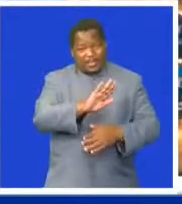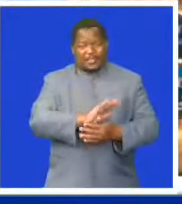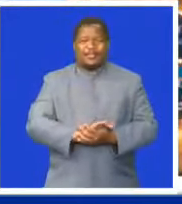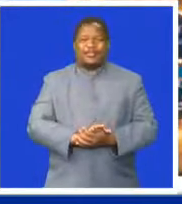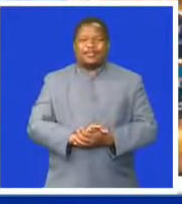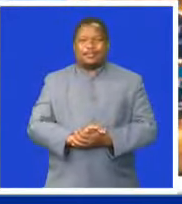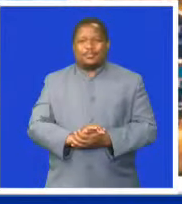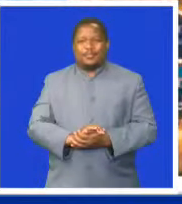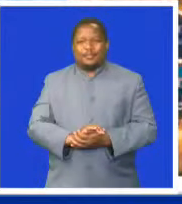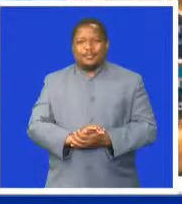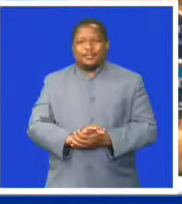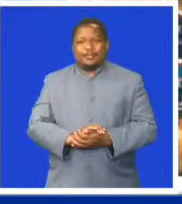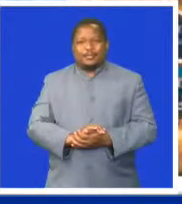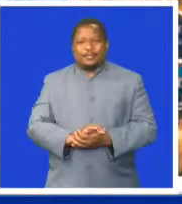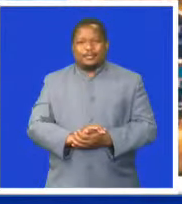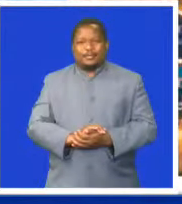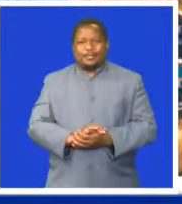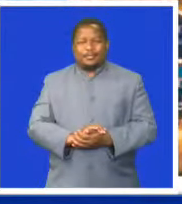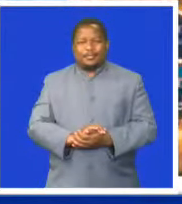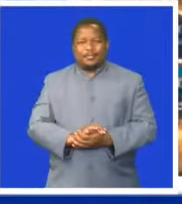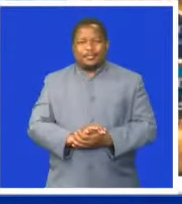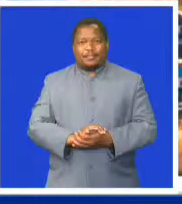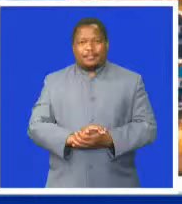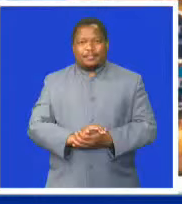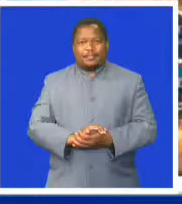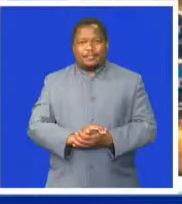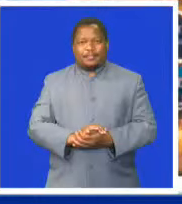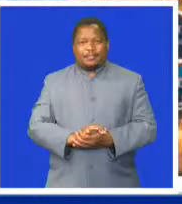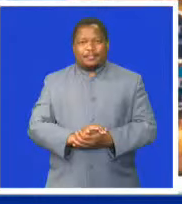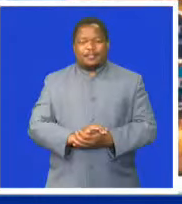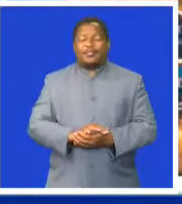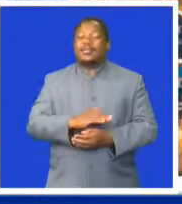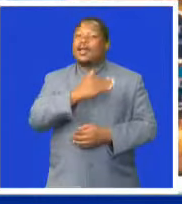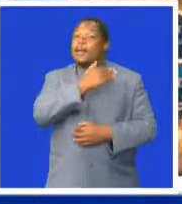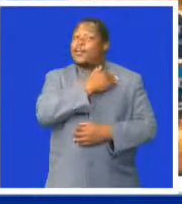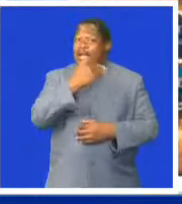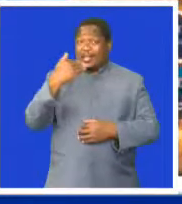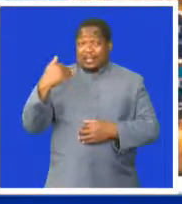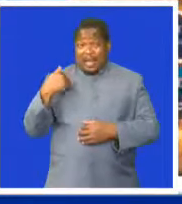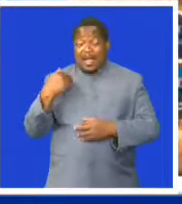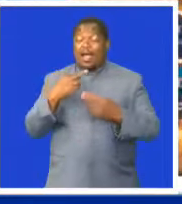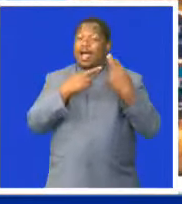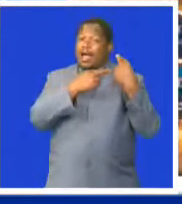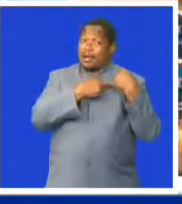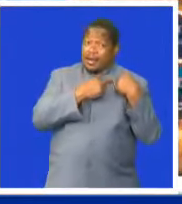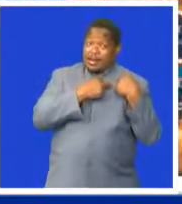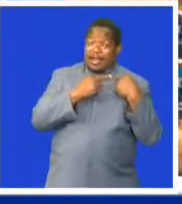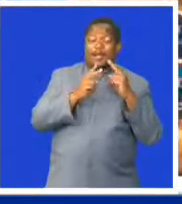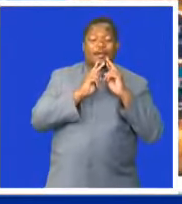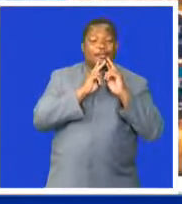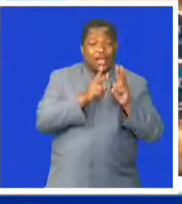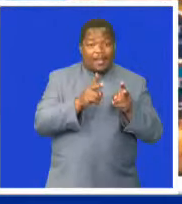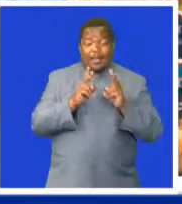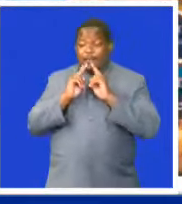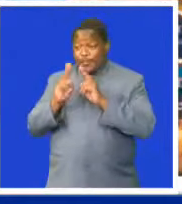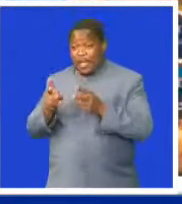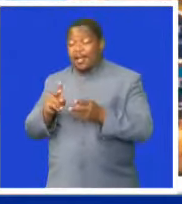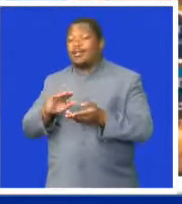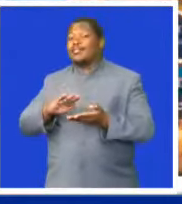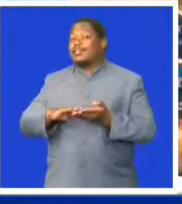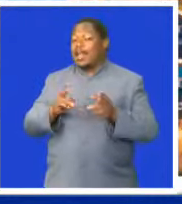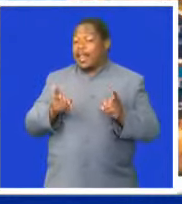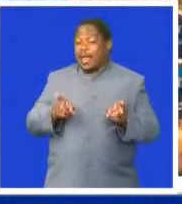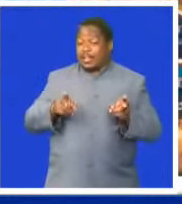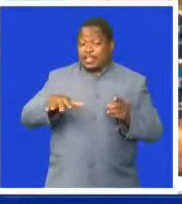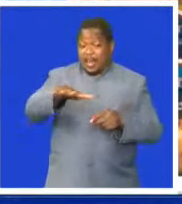Tindzaba Induna elitiko lwetekuvakasha neTindzaba temvelo Moses Vilakati ithi kumcoka ukuthi bomake labangamalunga ephalamende babe nelwati